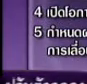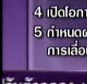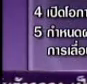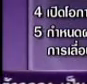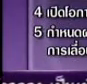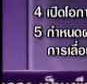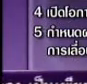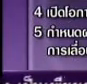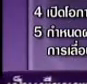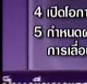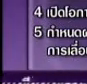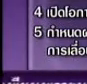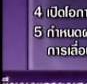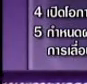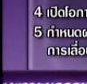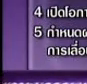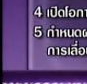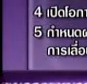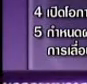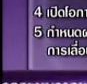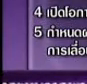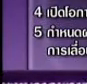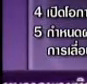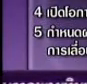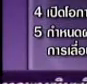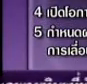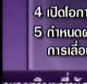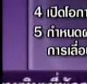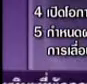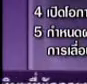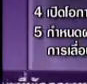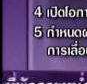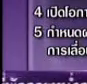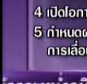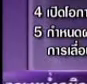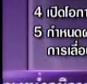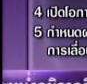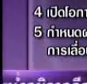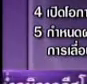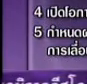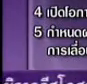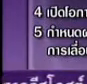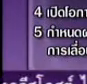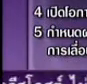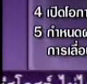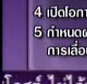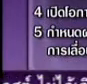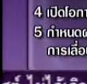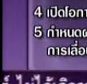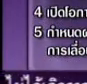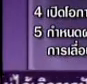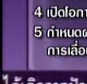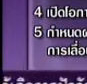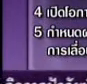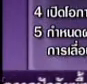ร้อยละ 23.1 ขอให้รับฟังความคิดเห็นของสตรีมากขึ้นและร้อยละ 15.07 เสนอให้เปิดโอกา